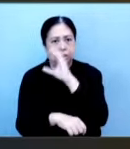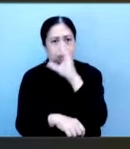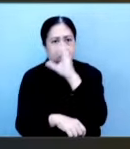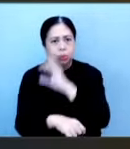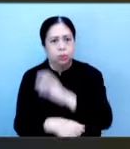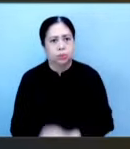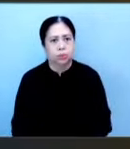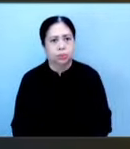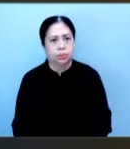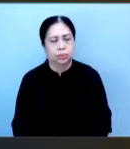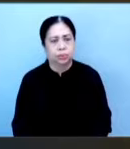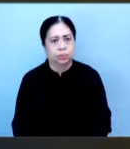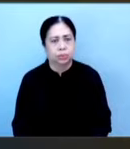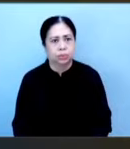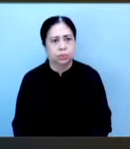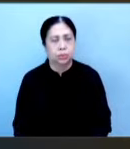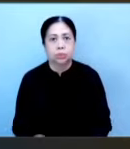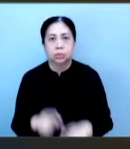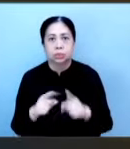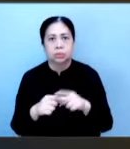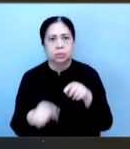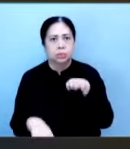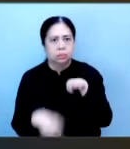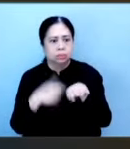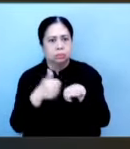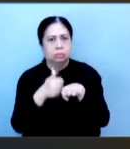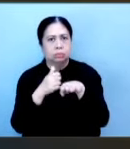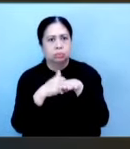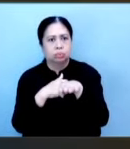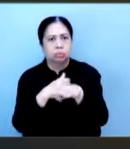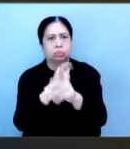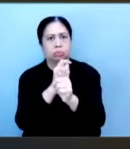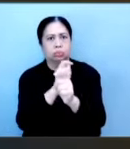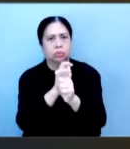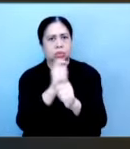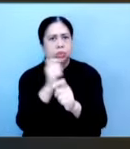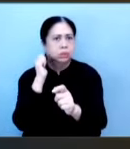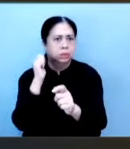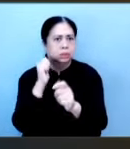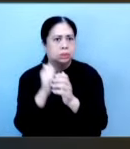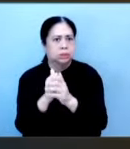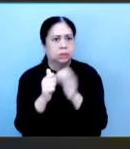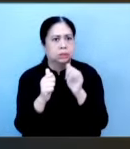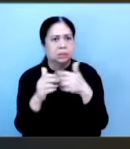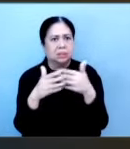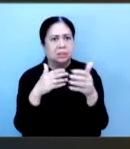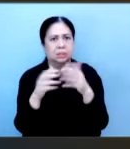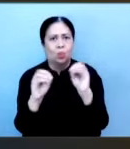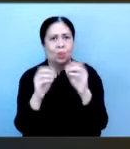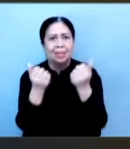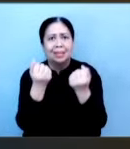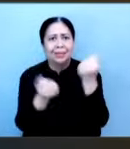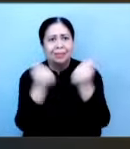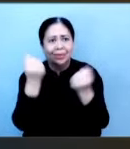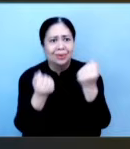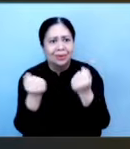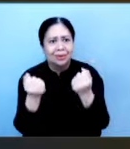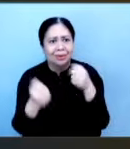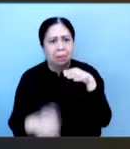Cebu n biglang umandar ang isang f truck na nasa likuran nila yan ay kahit walang driver sa